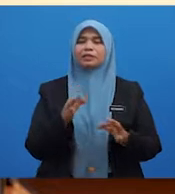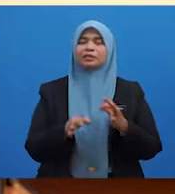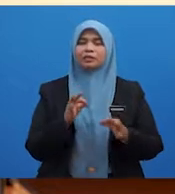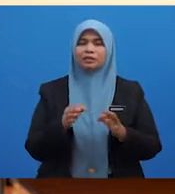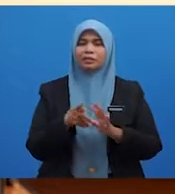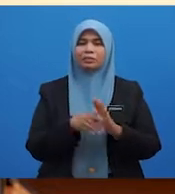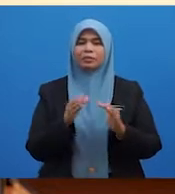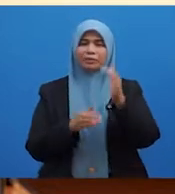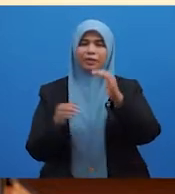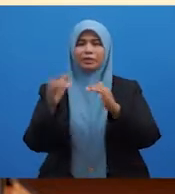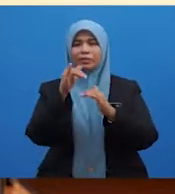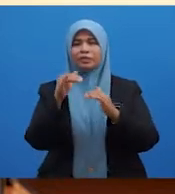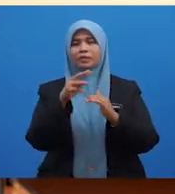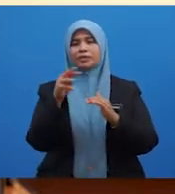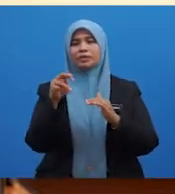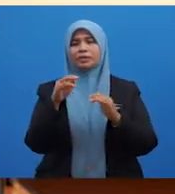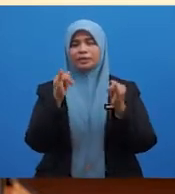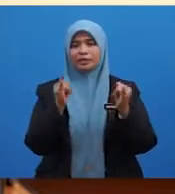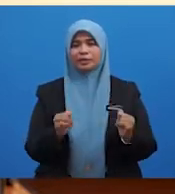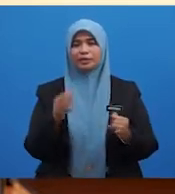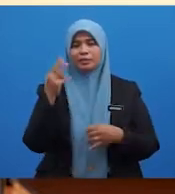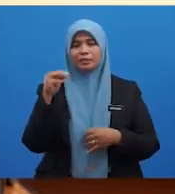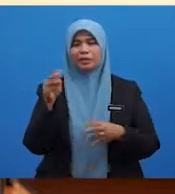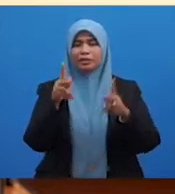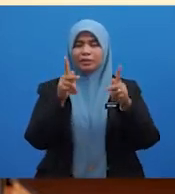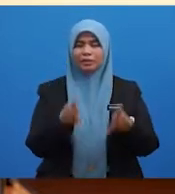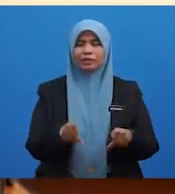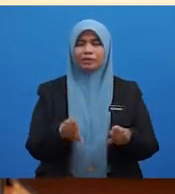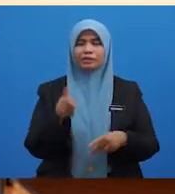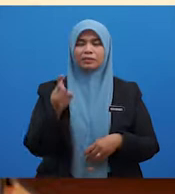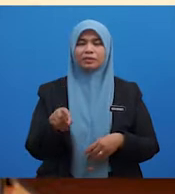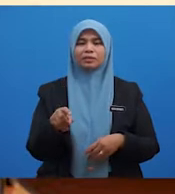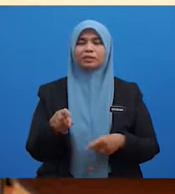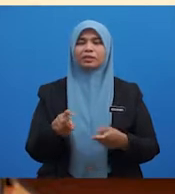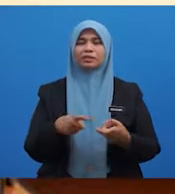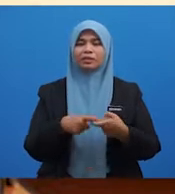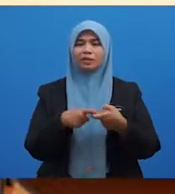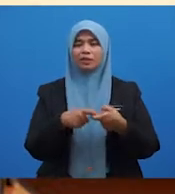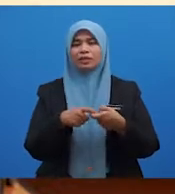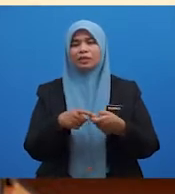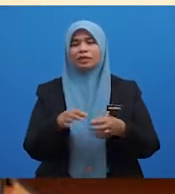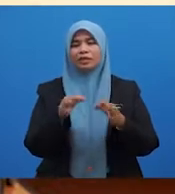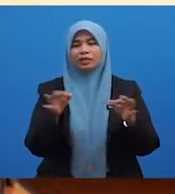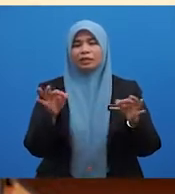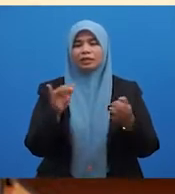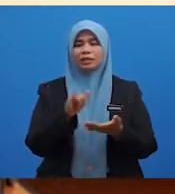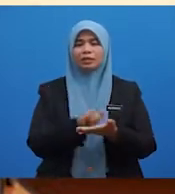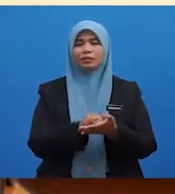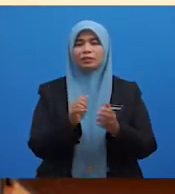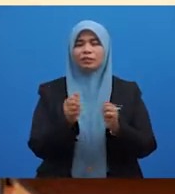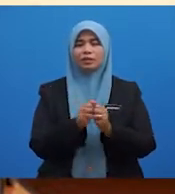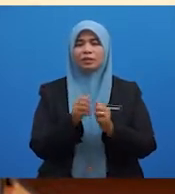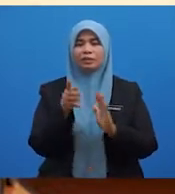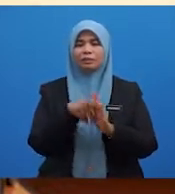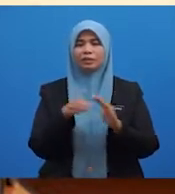Jika pembangunan insan, maka pelajar harus mengaitkan ayat tersebut